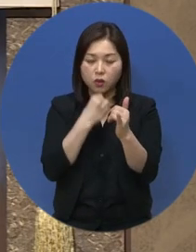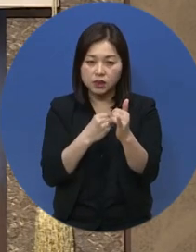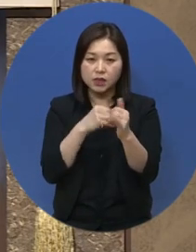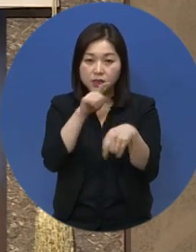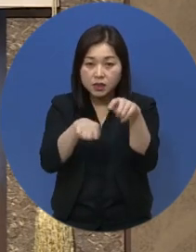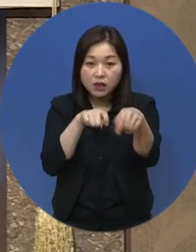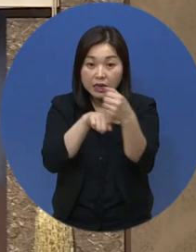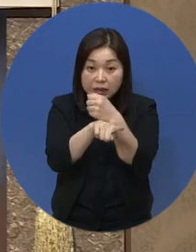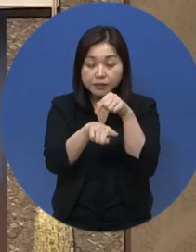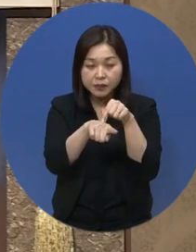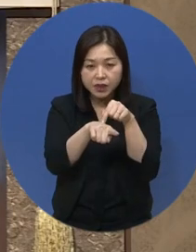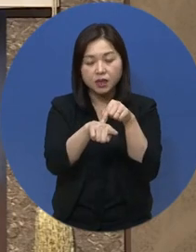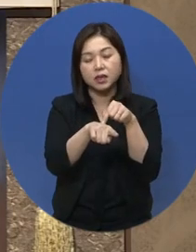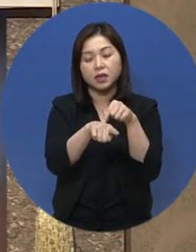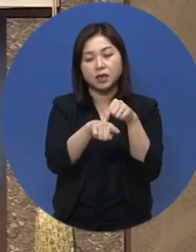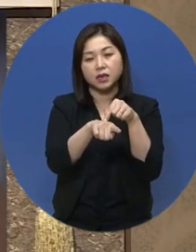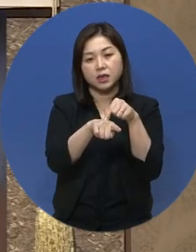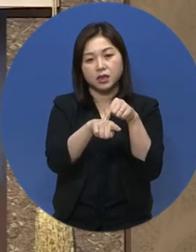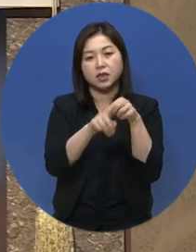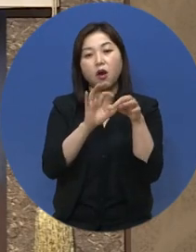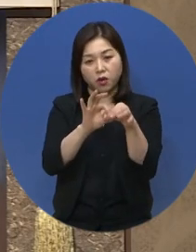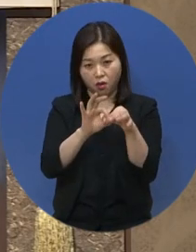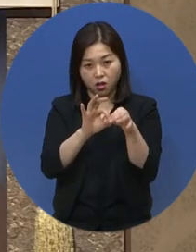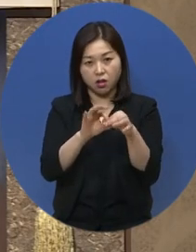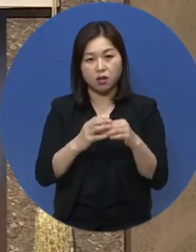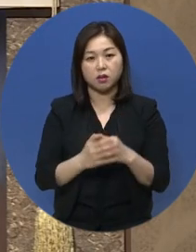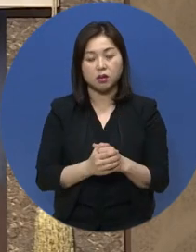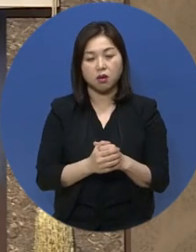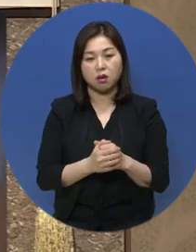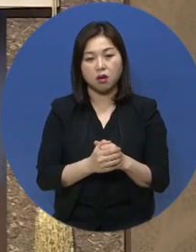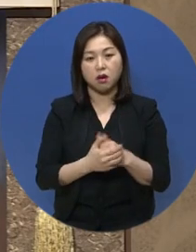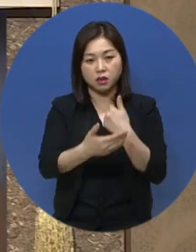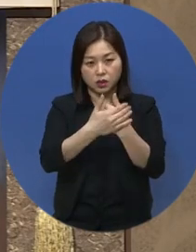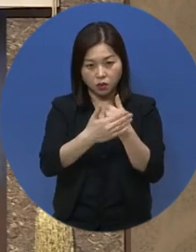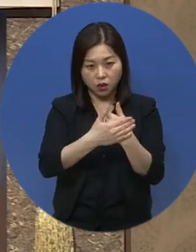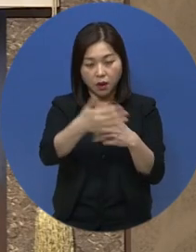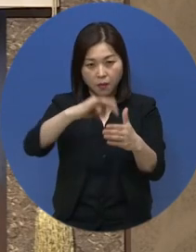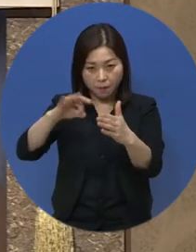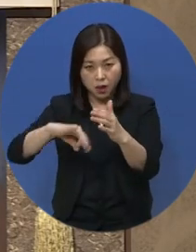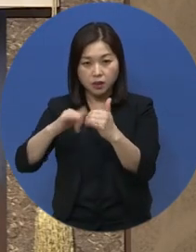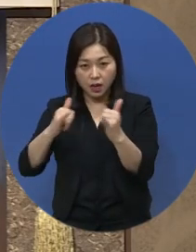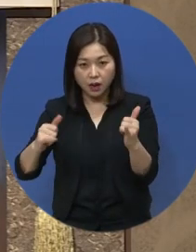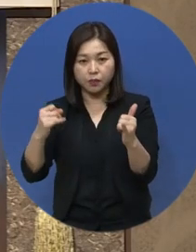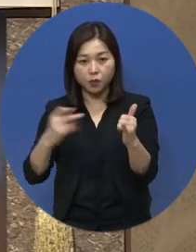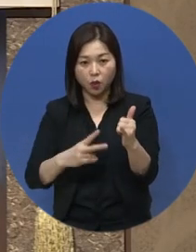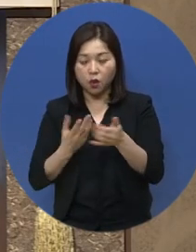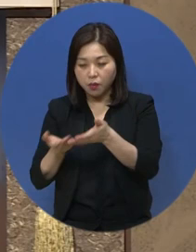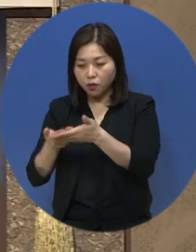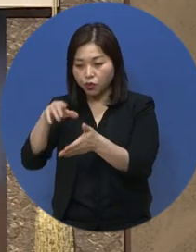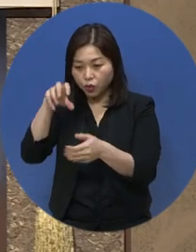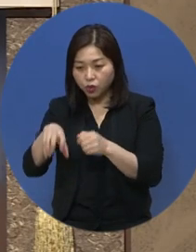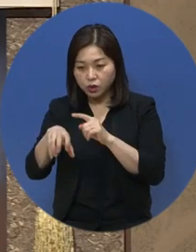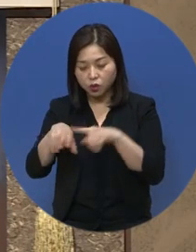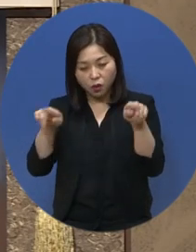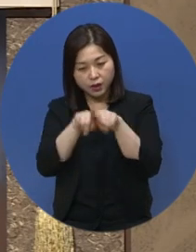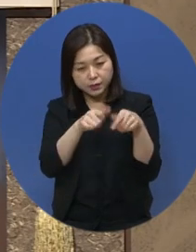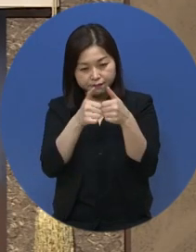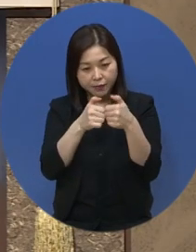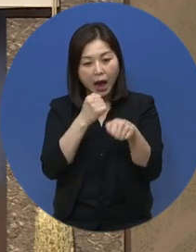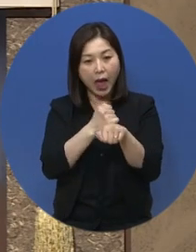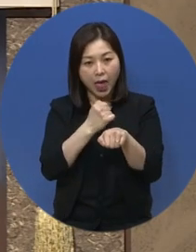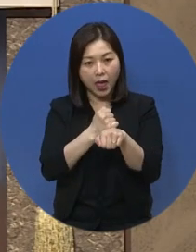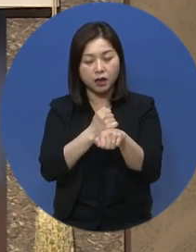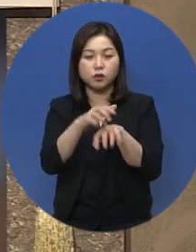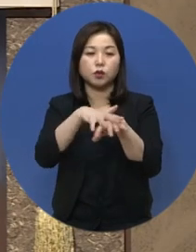의미를 부여해서 기부하시는 분들이나 또 배분처에서도 같이 공유할 수 있도록 그렇게 조직화하고